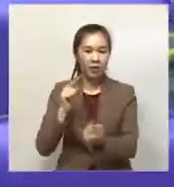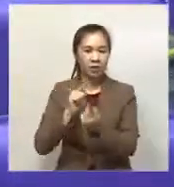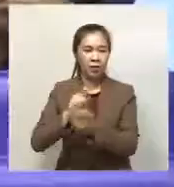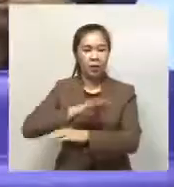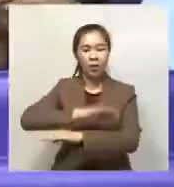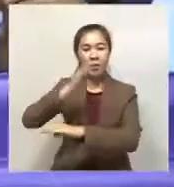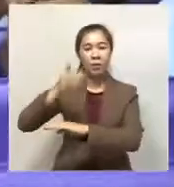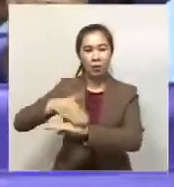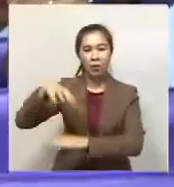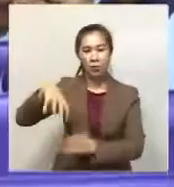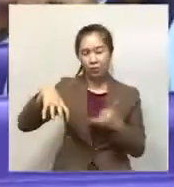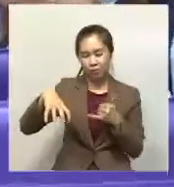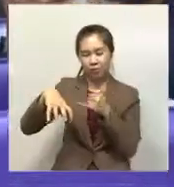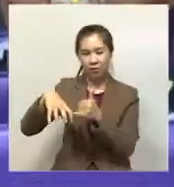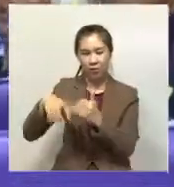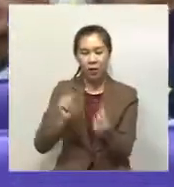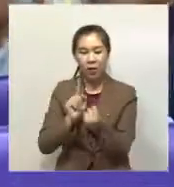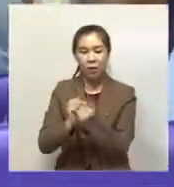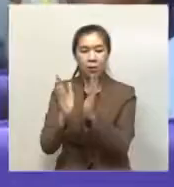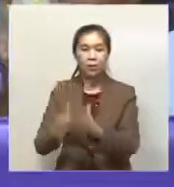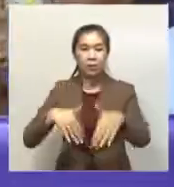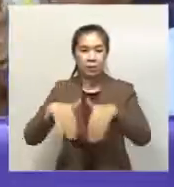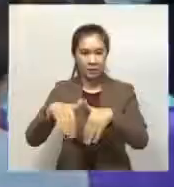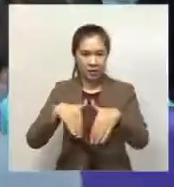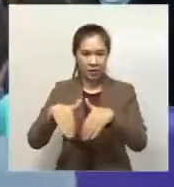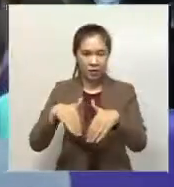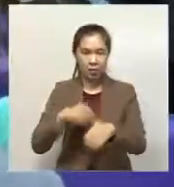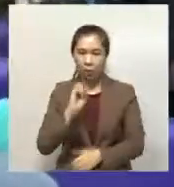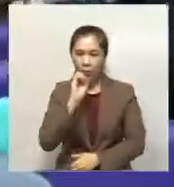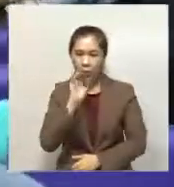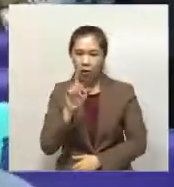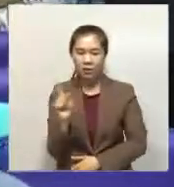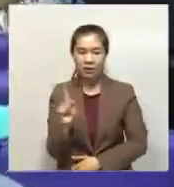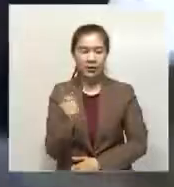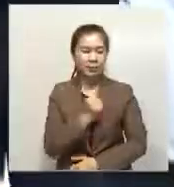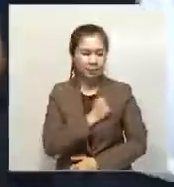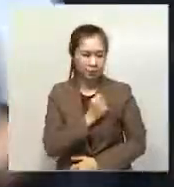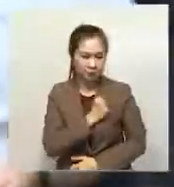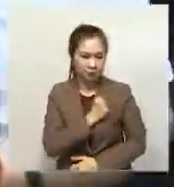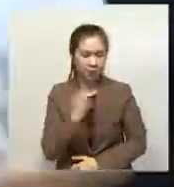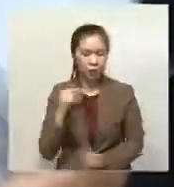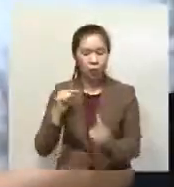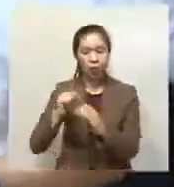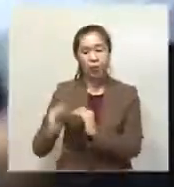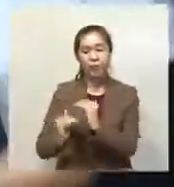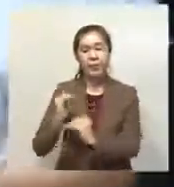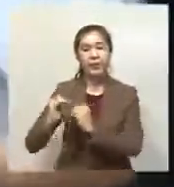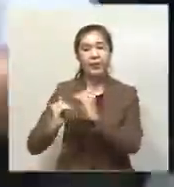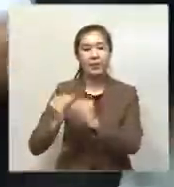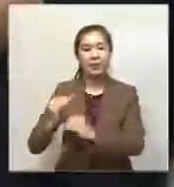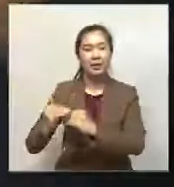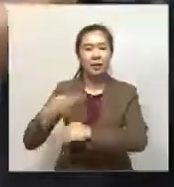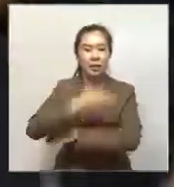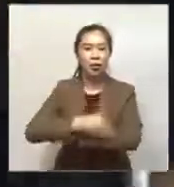ถไฟหัวลำโพงพร้อมทักทายประชาชนและประกาศว่าขอให้อดใจรอเวลาในการพัฒนาเส้นทางรถไฟทาง